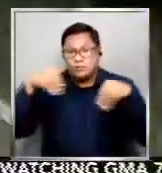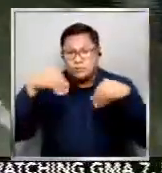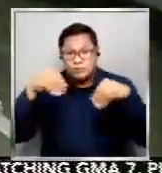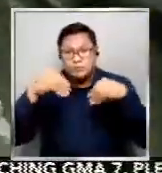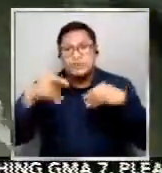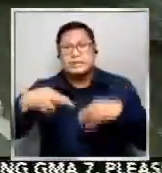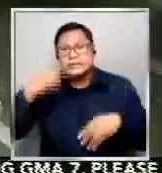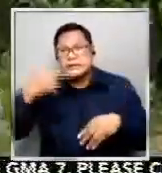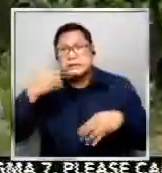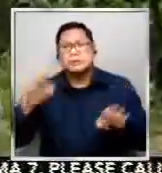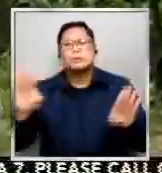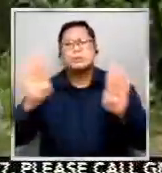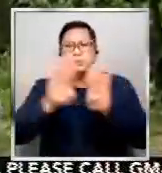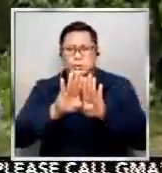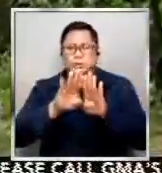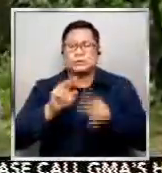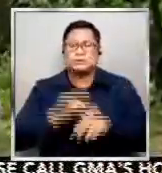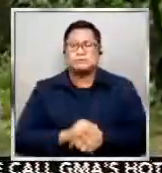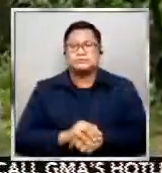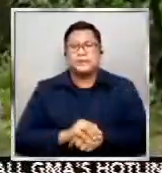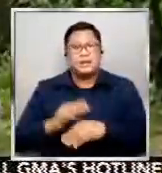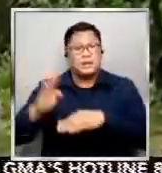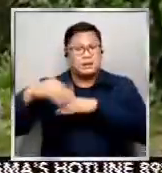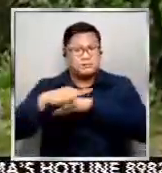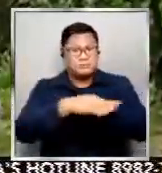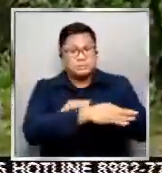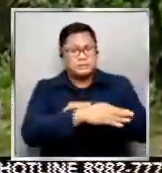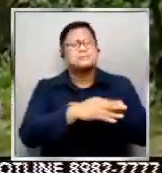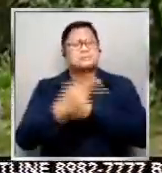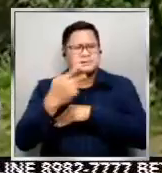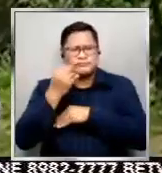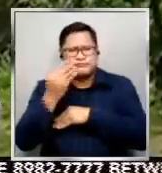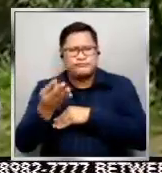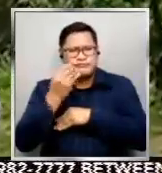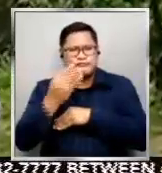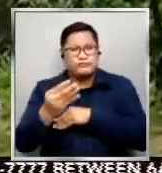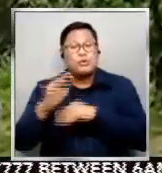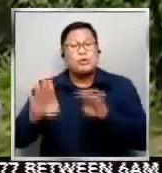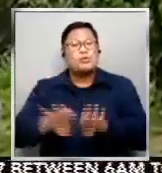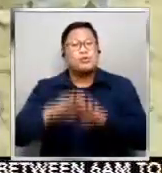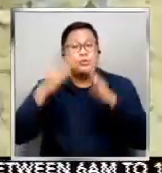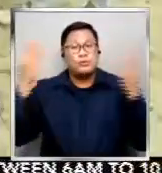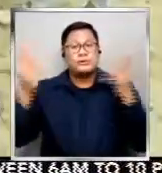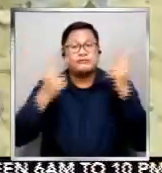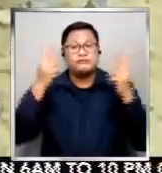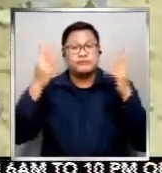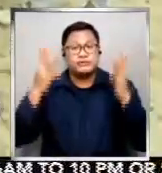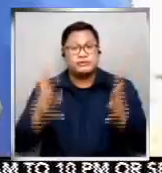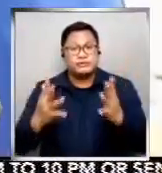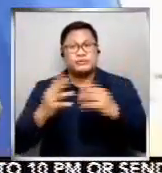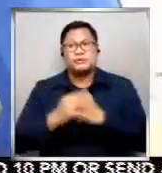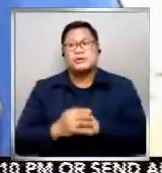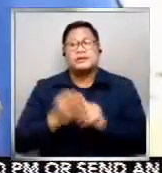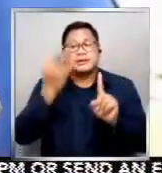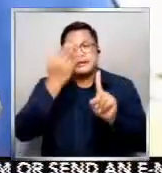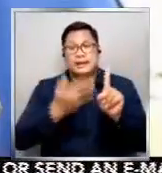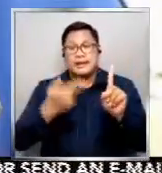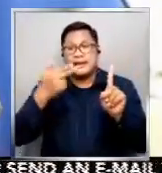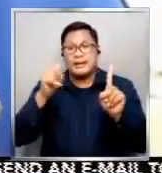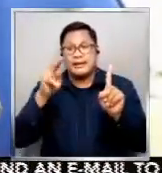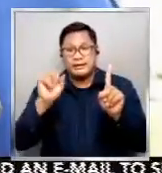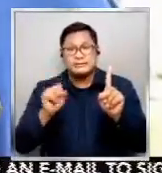nagsara. Sa mga beach resort, pailan-ilan pa lang ang mga bisitang turista. Isa na rito si Hans Ashwek na galing